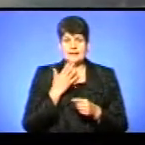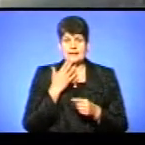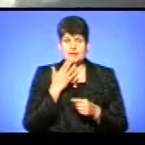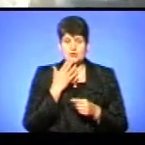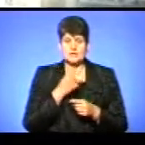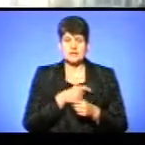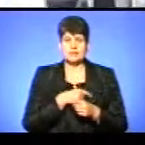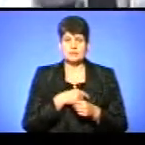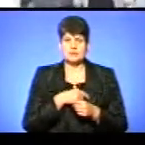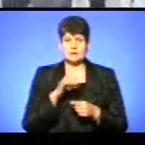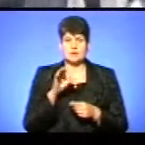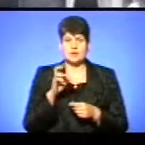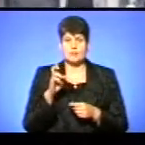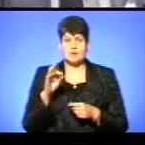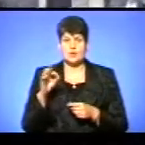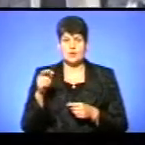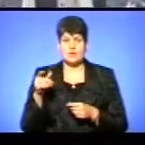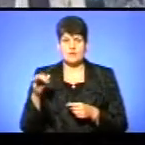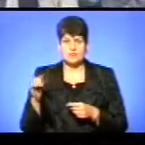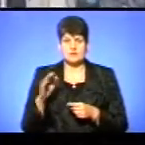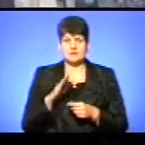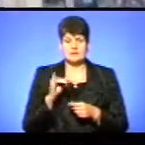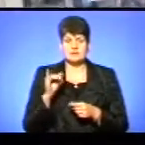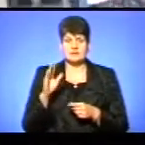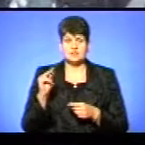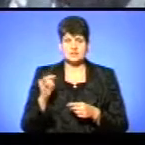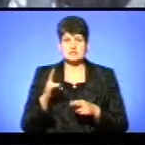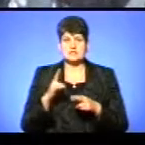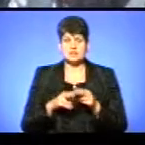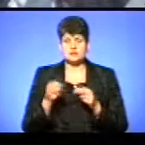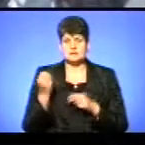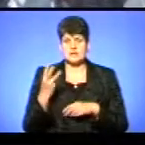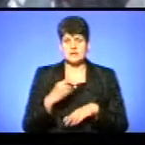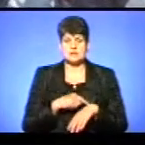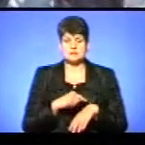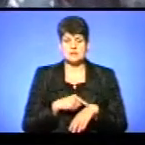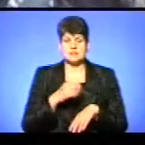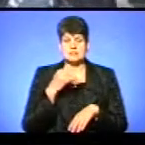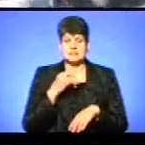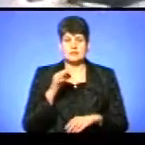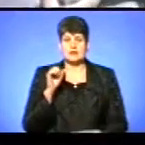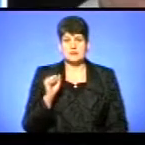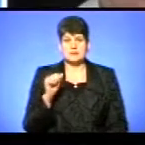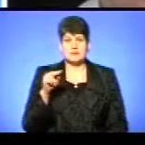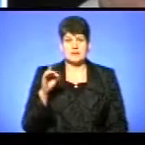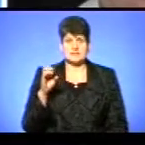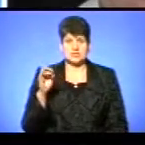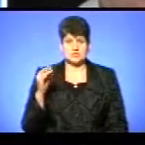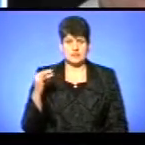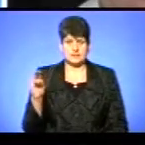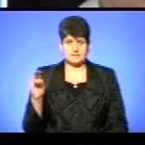Ольга Богомолець та Вадим Івченко. Завершилася акція профспілок о 13-й годині, повідомив Андрій Присяжний.